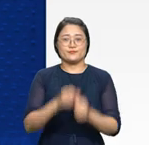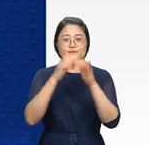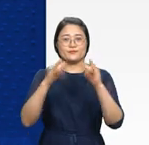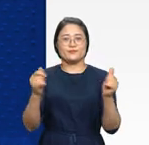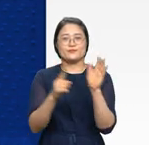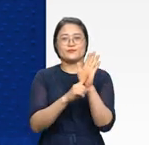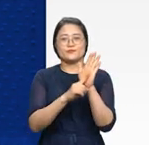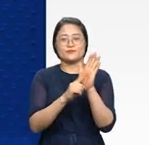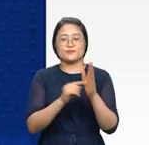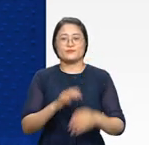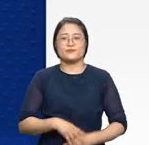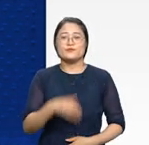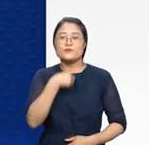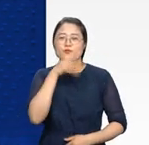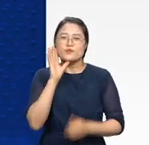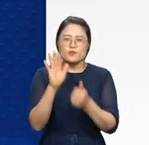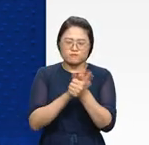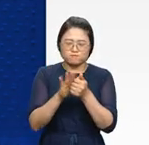구인구직 소식입니다.